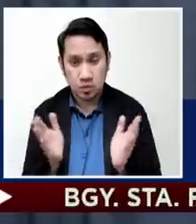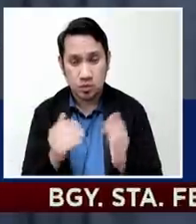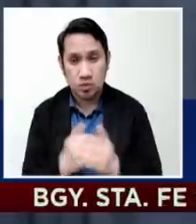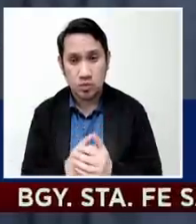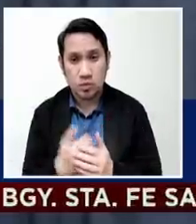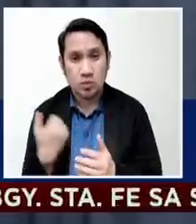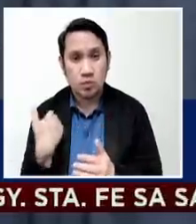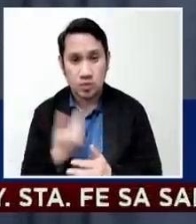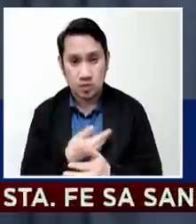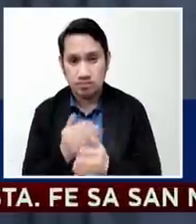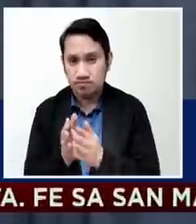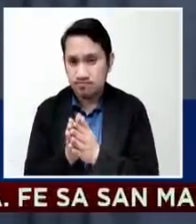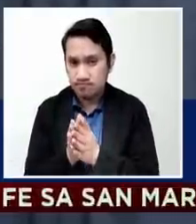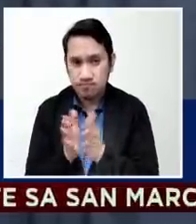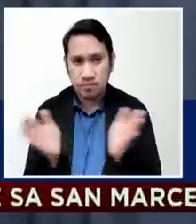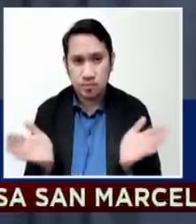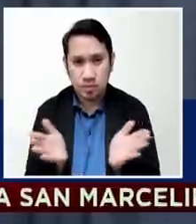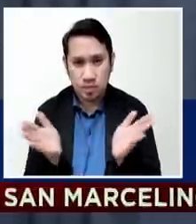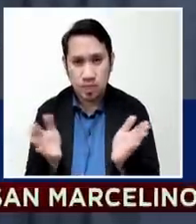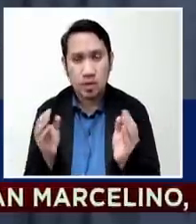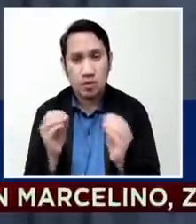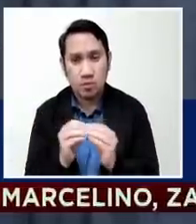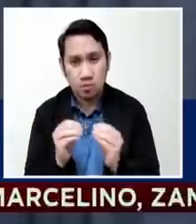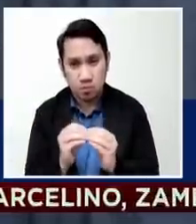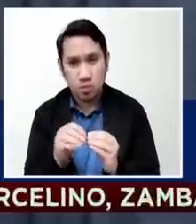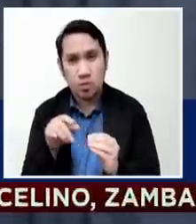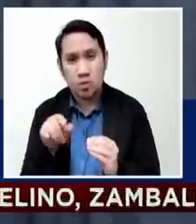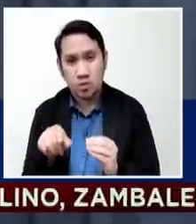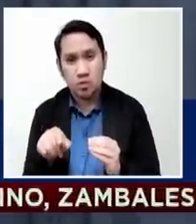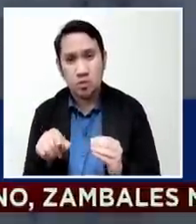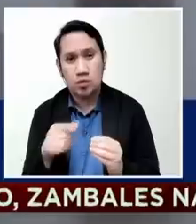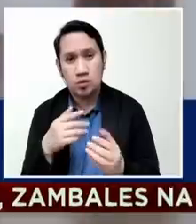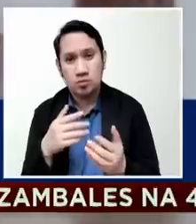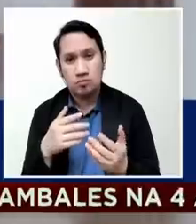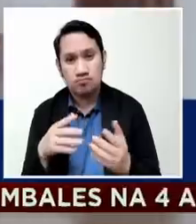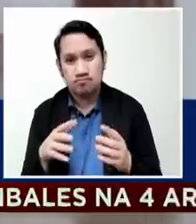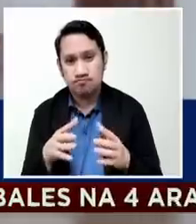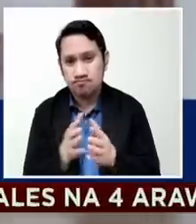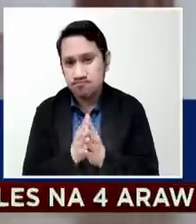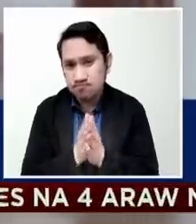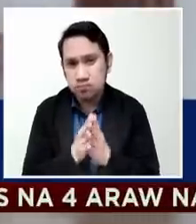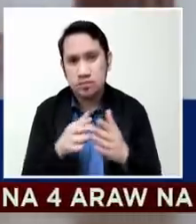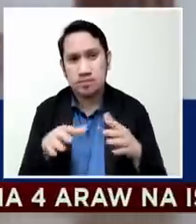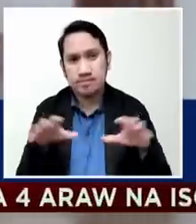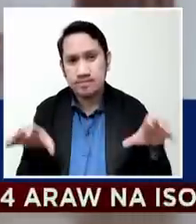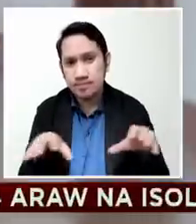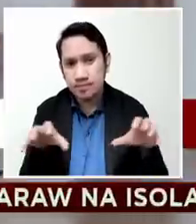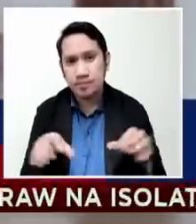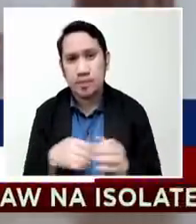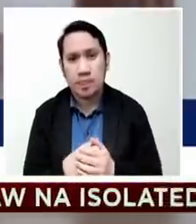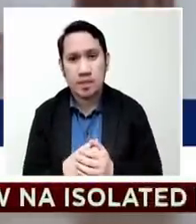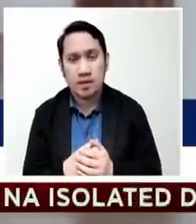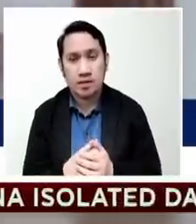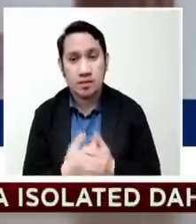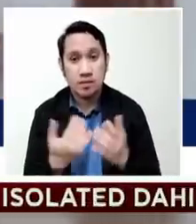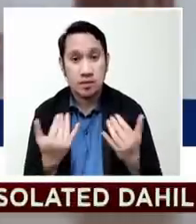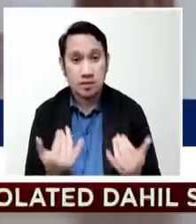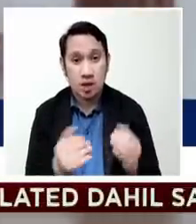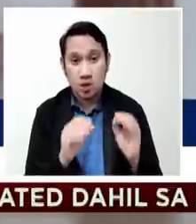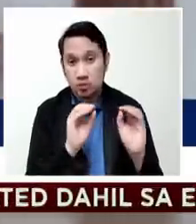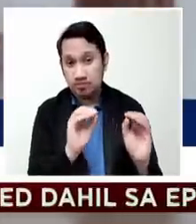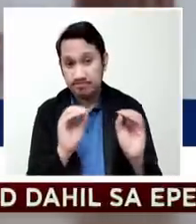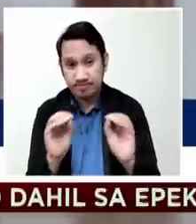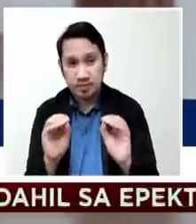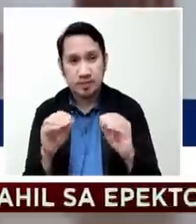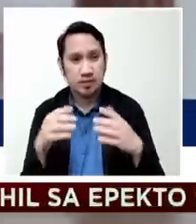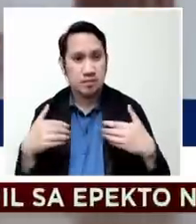kami na gumawa pa sila ng mas assertive actions pa. At para mas maituro pa sa mga kabataan ang usapin